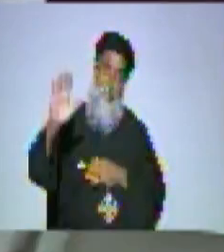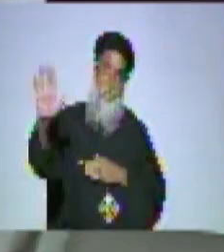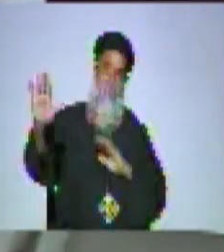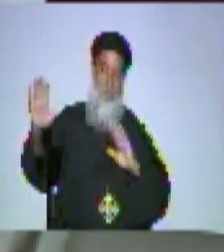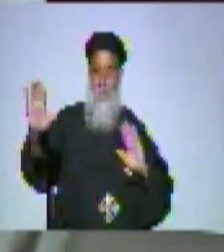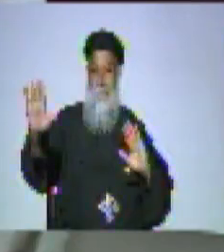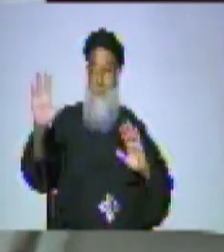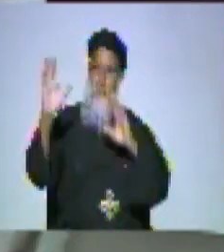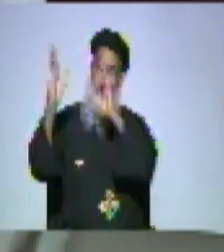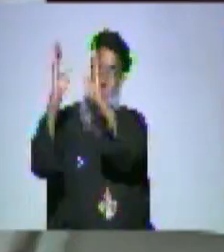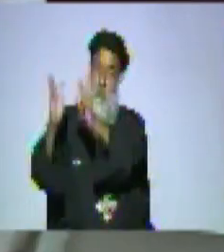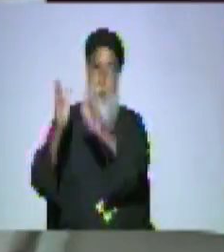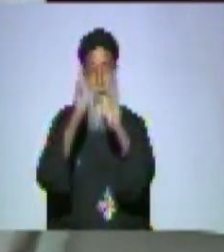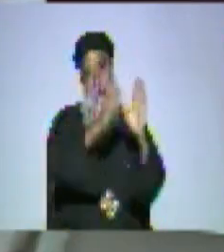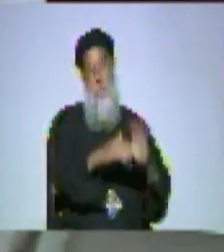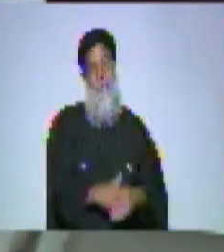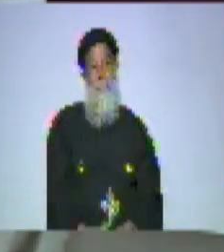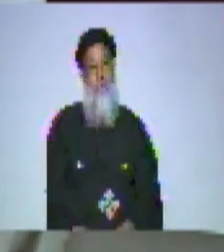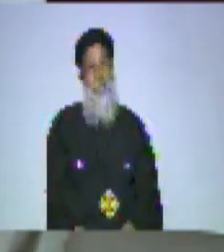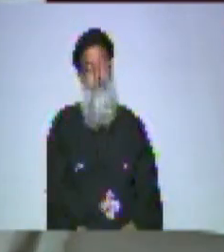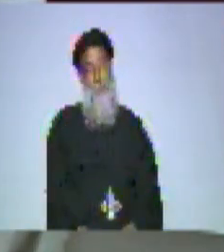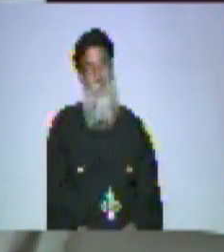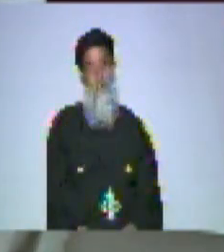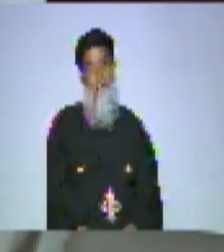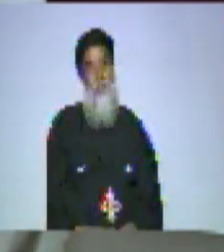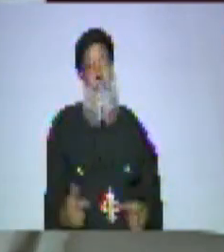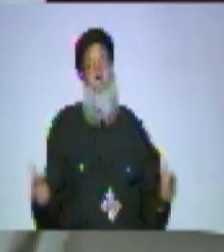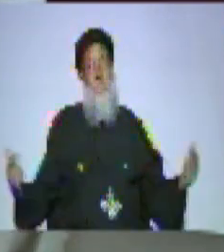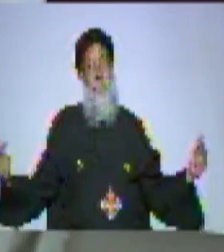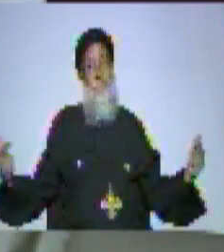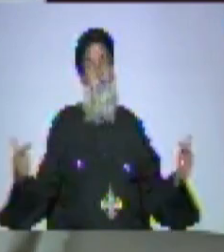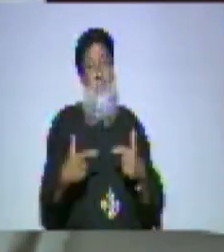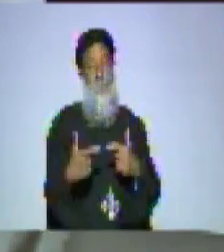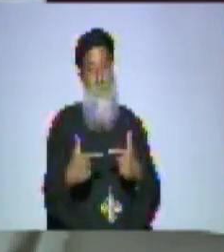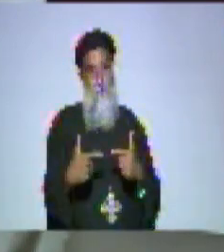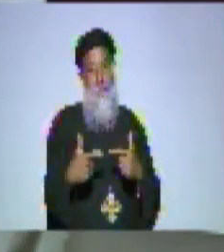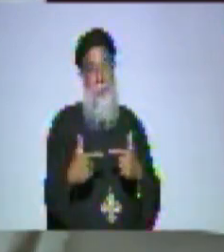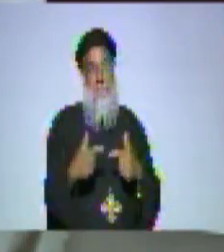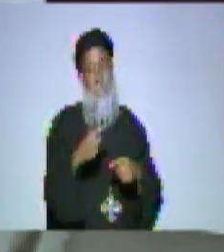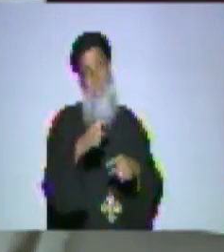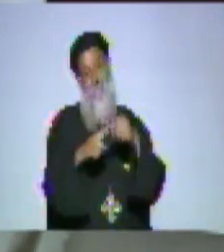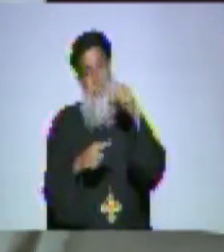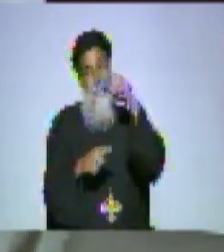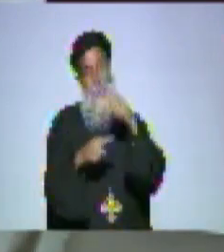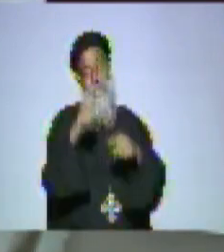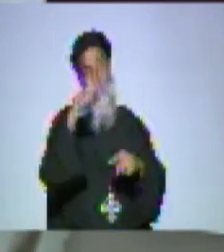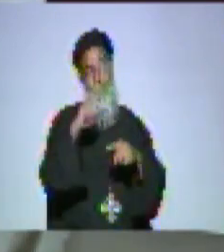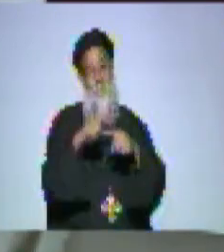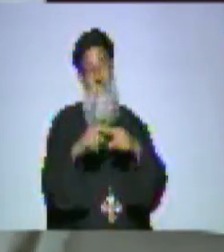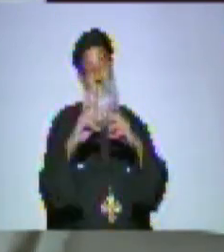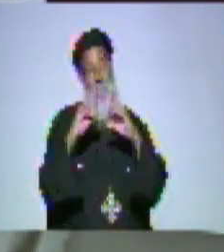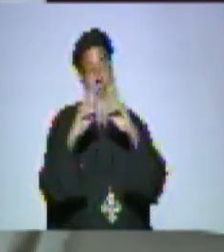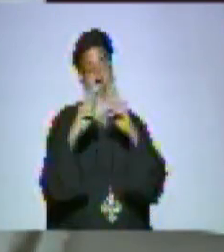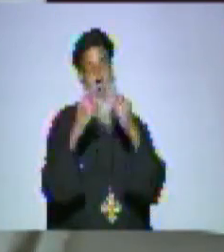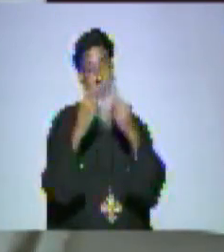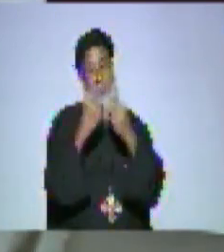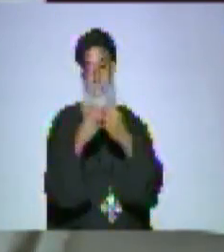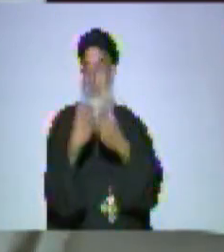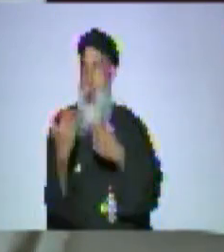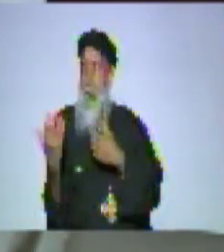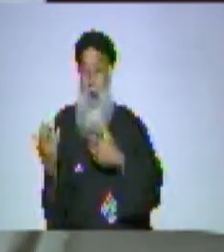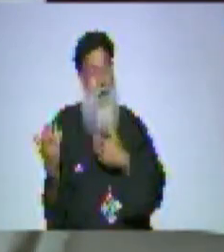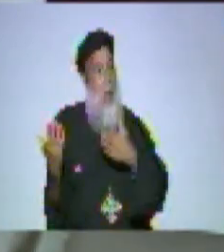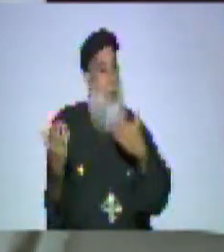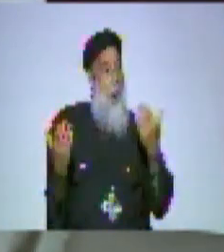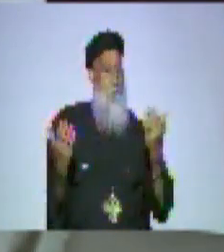اجل السلام ما دام اللقاء هيعمل يعني مناوشات او شيء